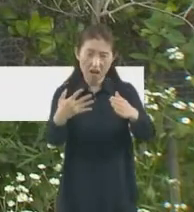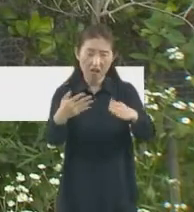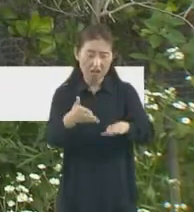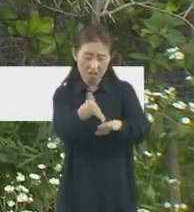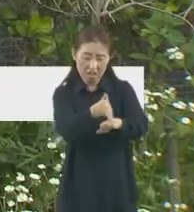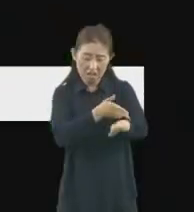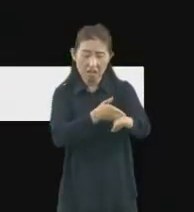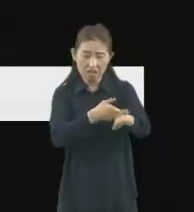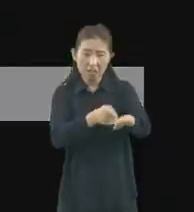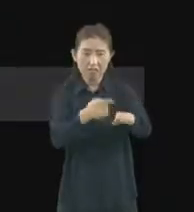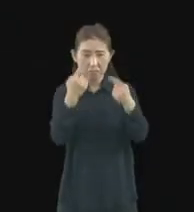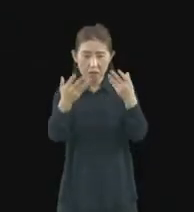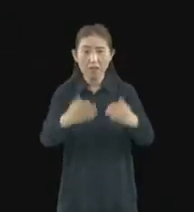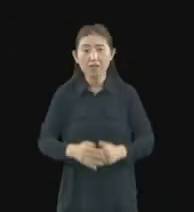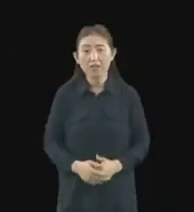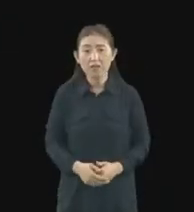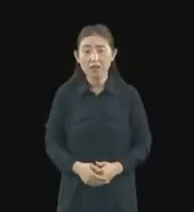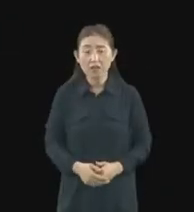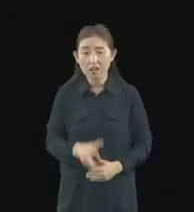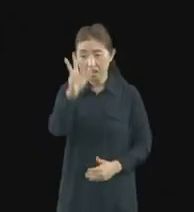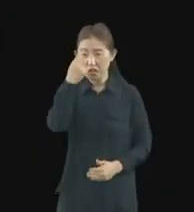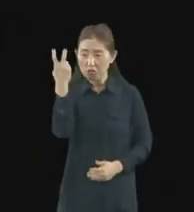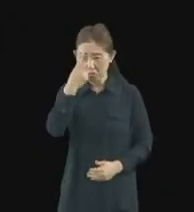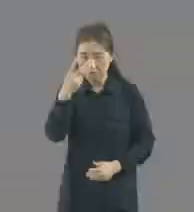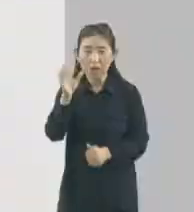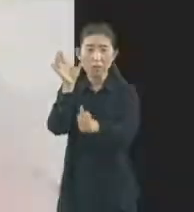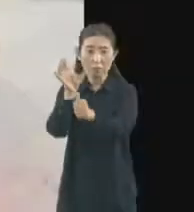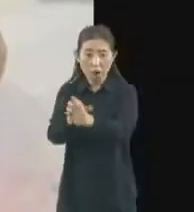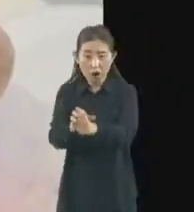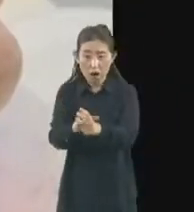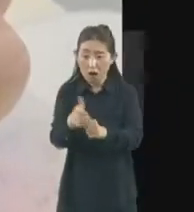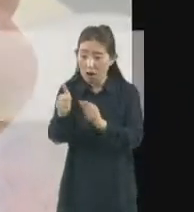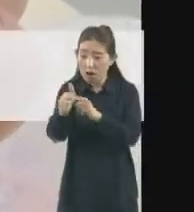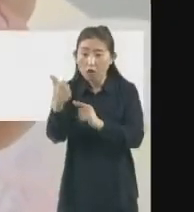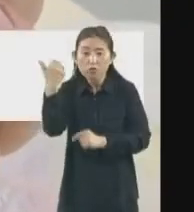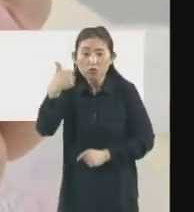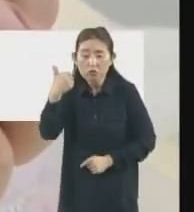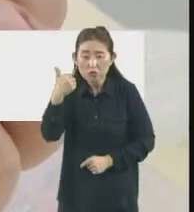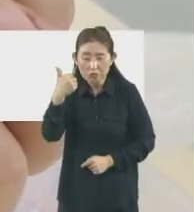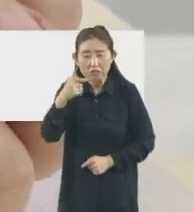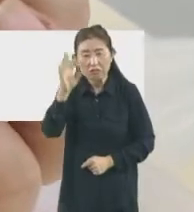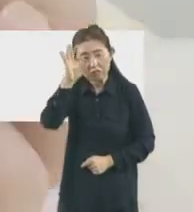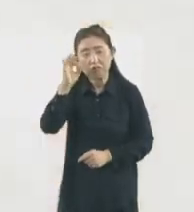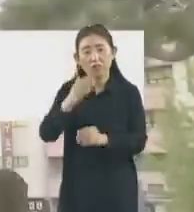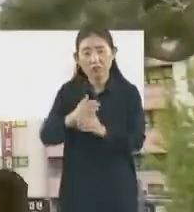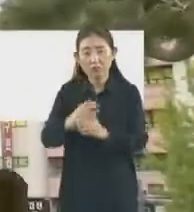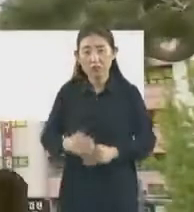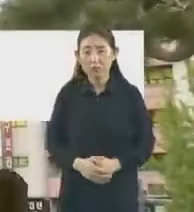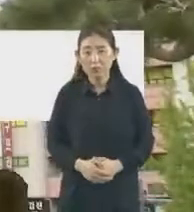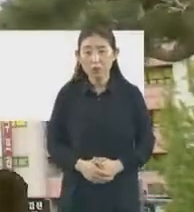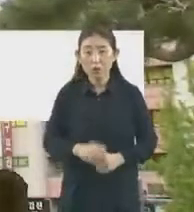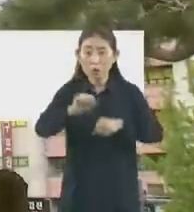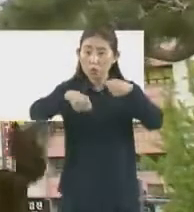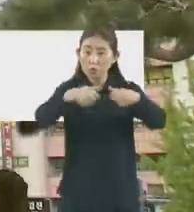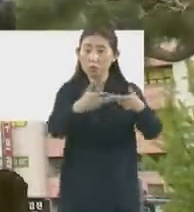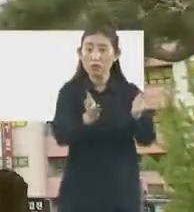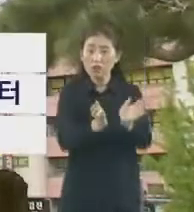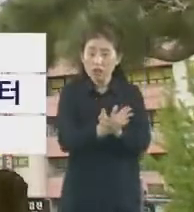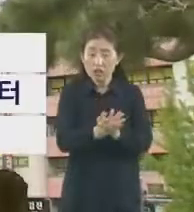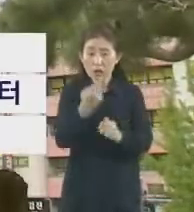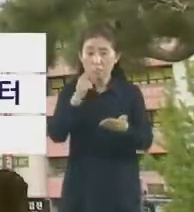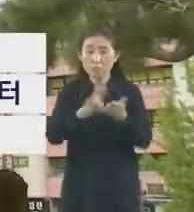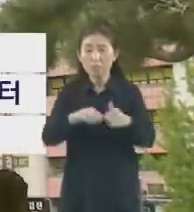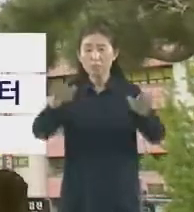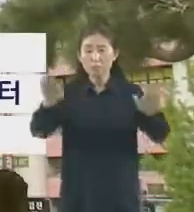모습 이었구요 경찰의 수사도 올해 있지만 아직 누구의 소행인지 밝혀지지 않았습니다 20 단체들은 비둘기가